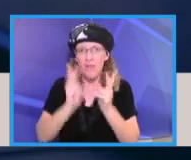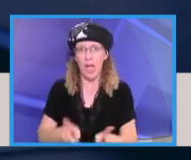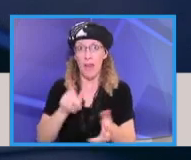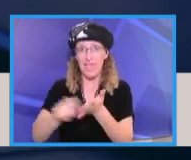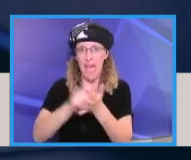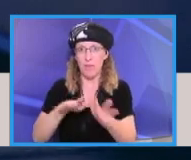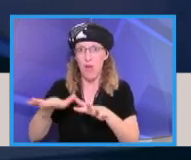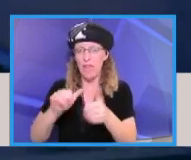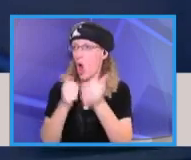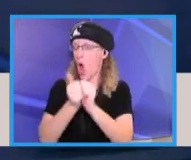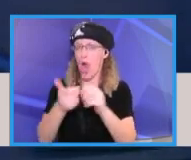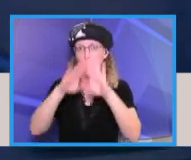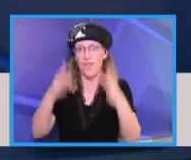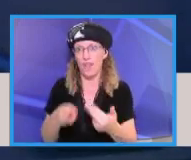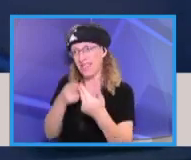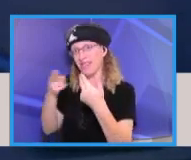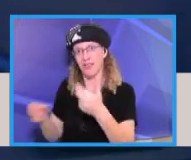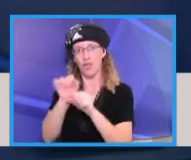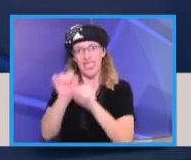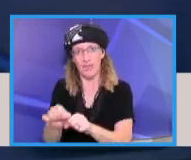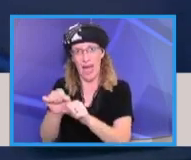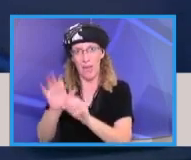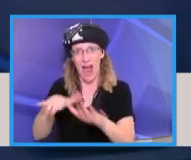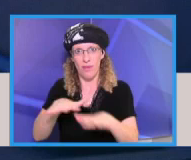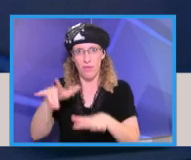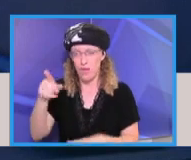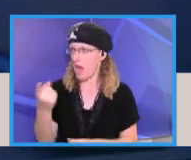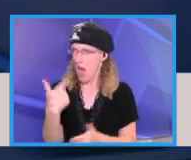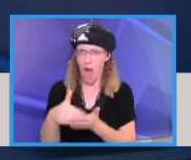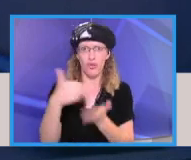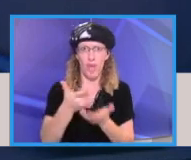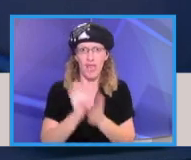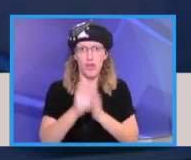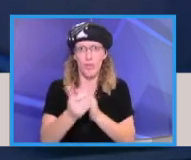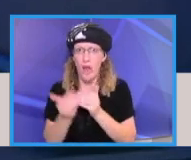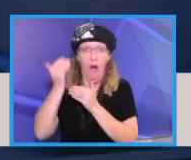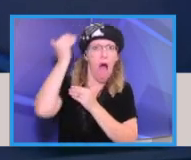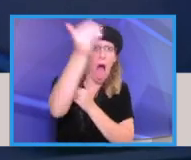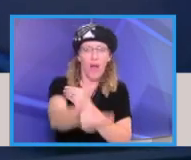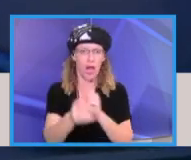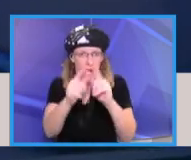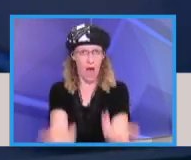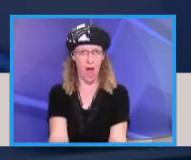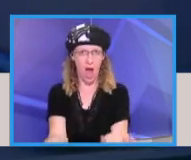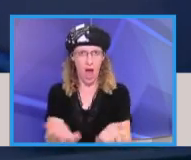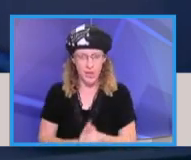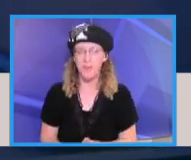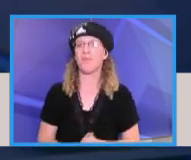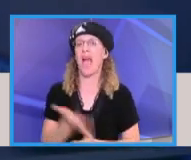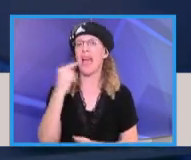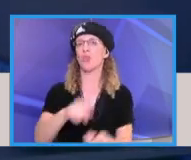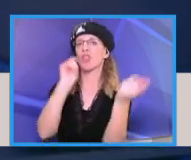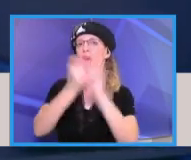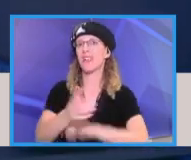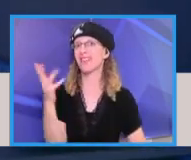ממשלתי או לגופים סמך של משרד ממשלתי להמשיך בכזה מוסר תשלומים? עכשיו, תראה, היה פה שינוי דרמטי. אני חושב שרואים